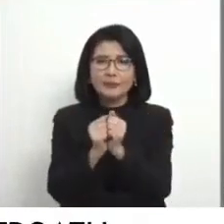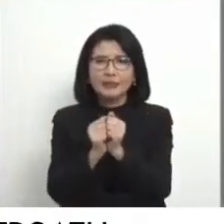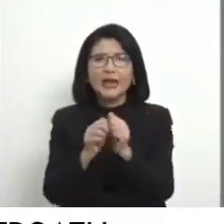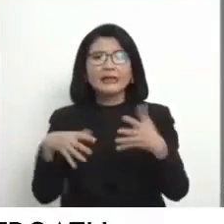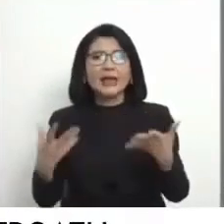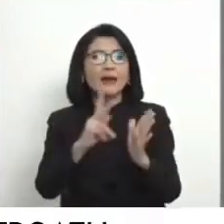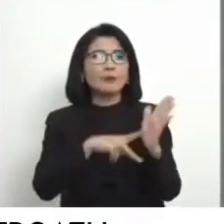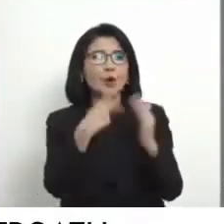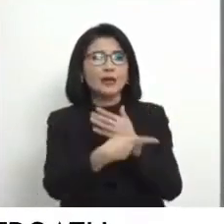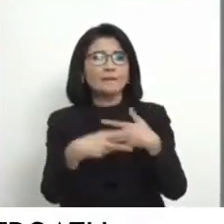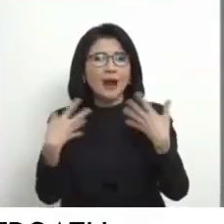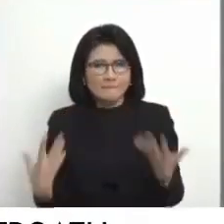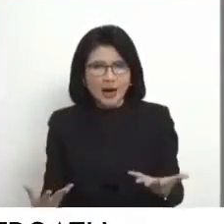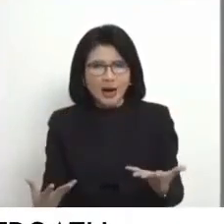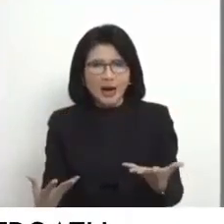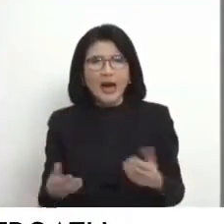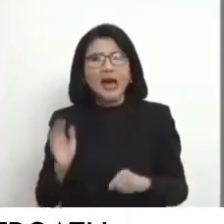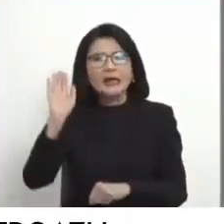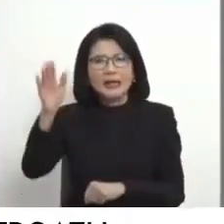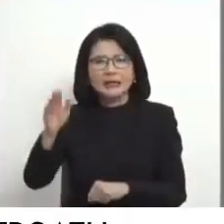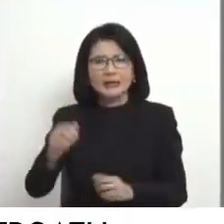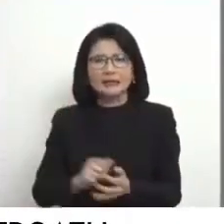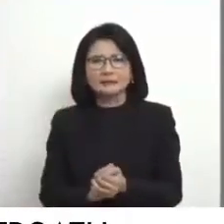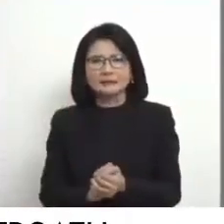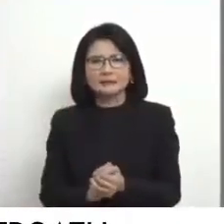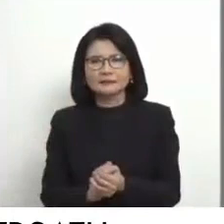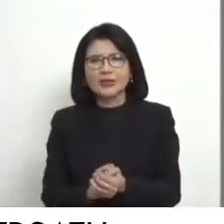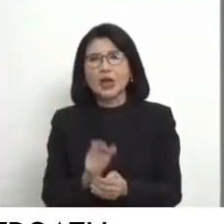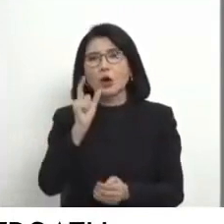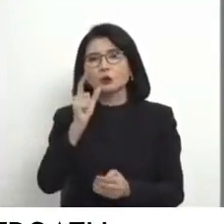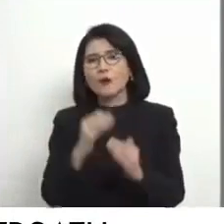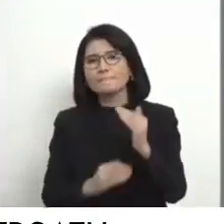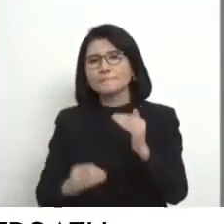program yang akan dilakukan